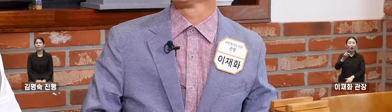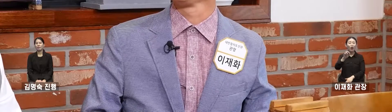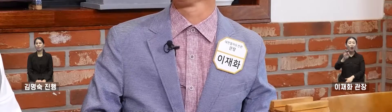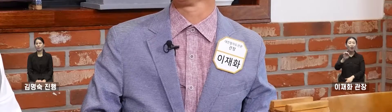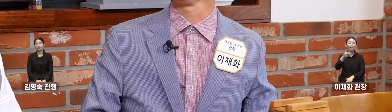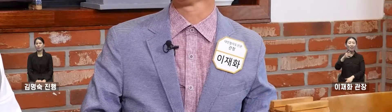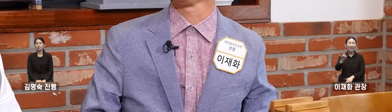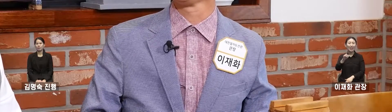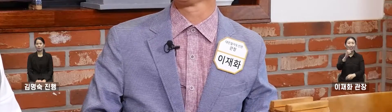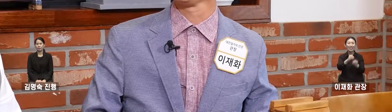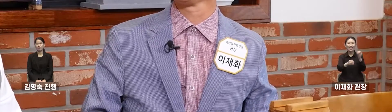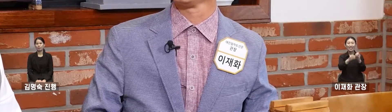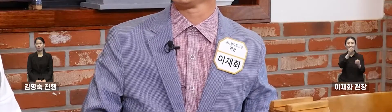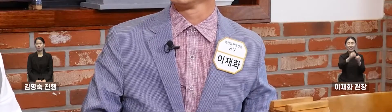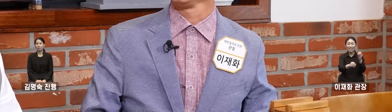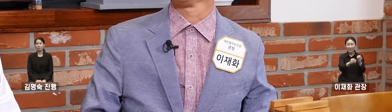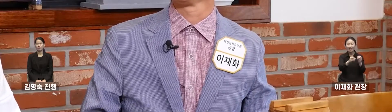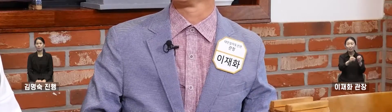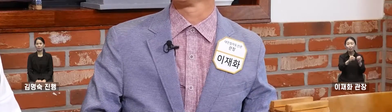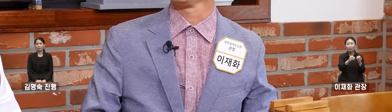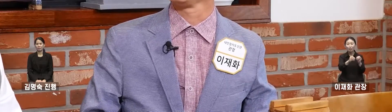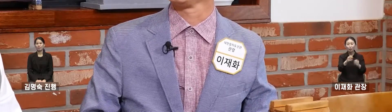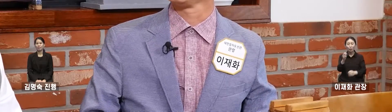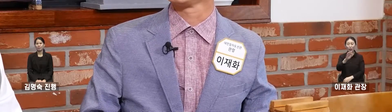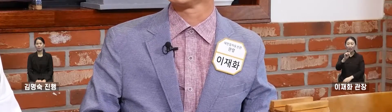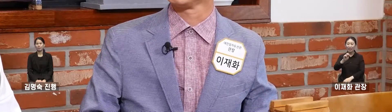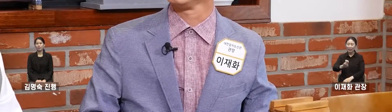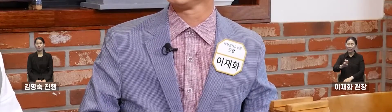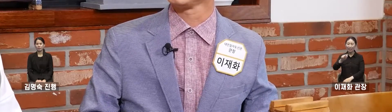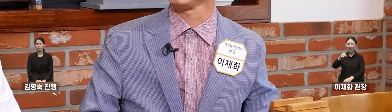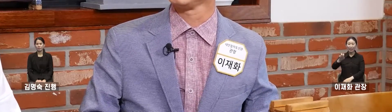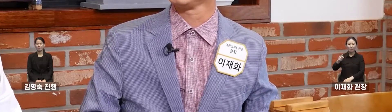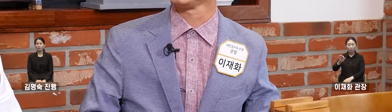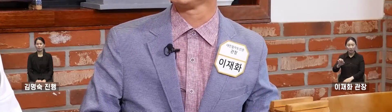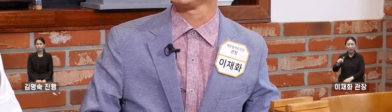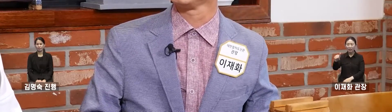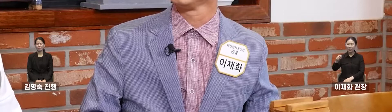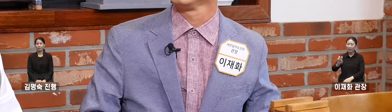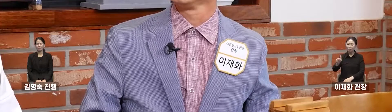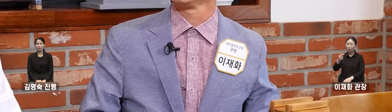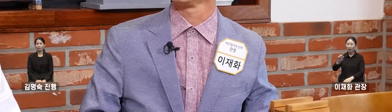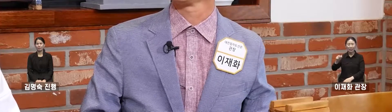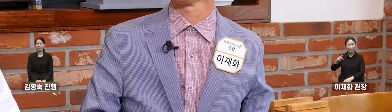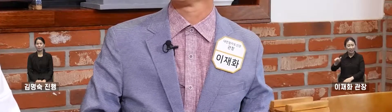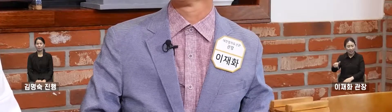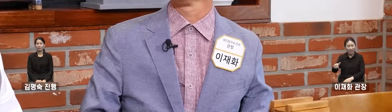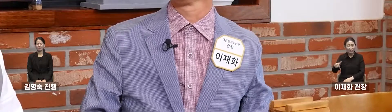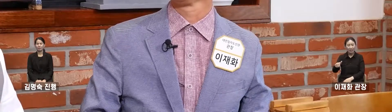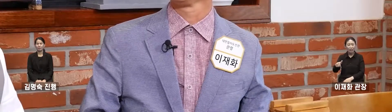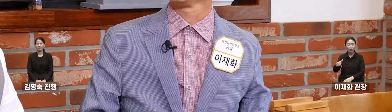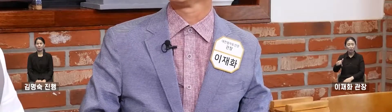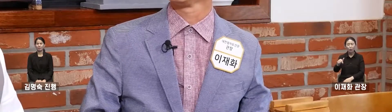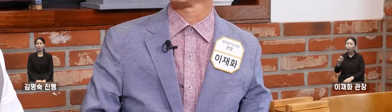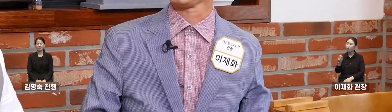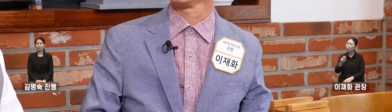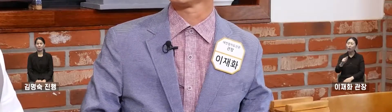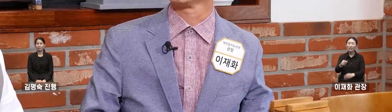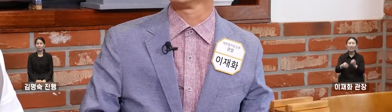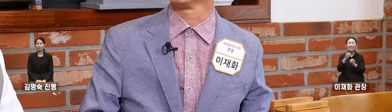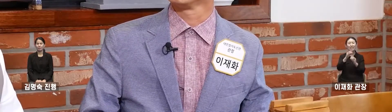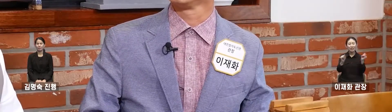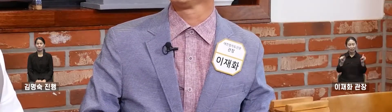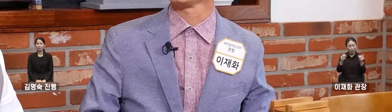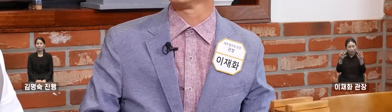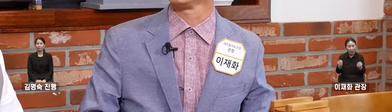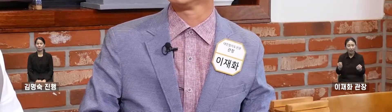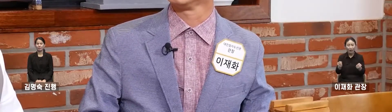시인의 전영룬이라는 시비부터 해서 임강빈 시인, 김관식 시인 시비 뭐 이렇게 또